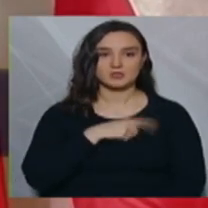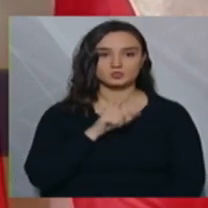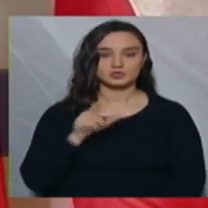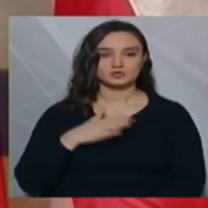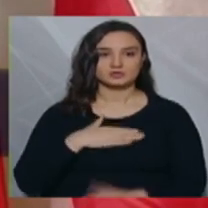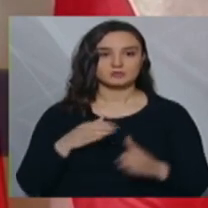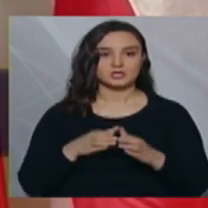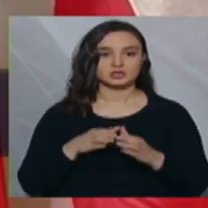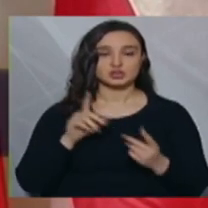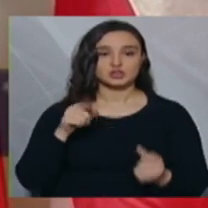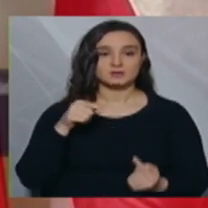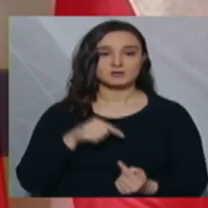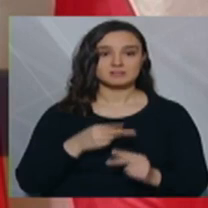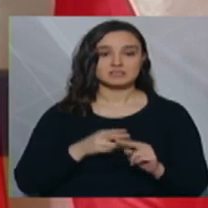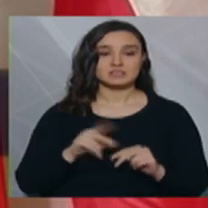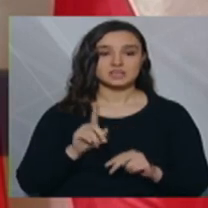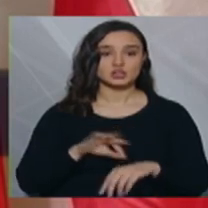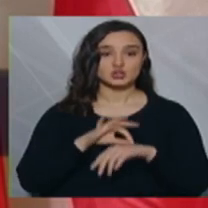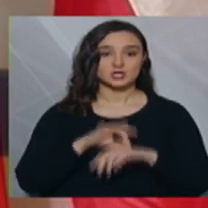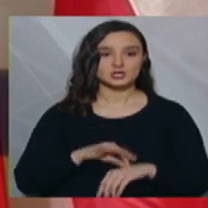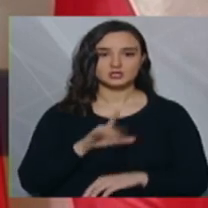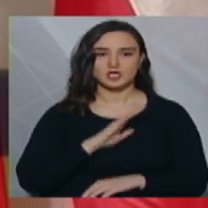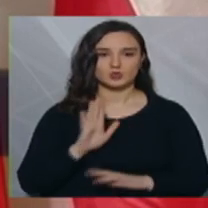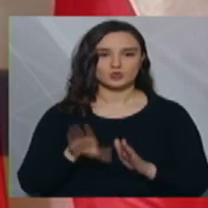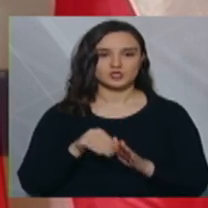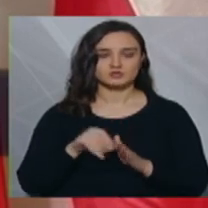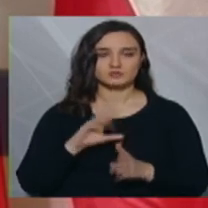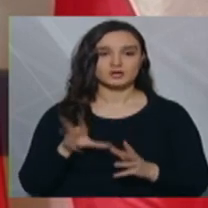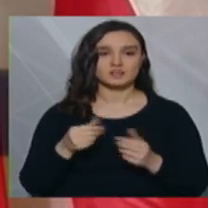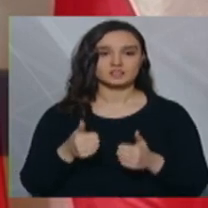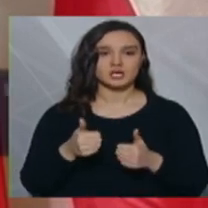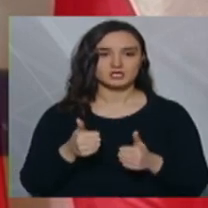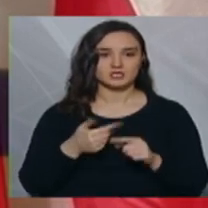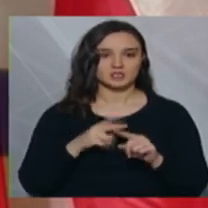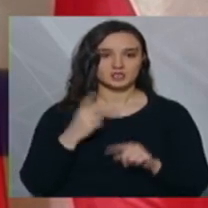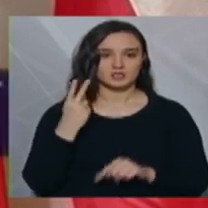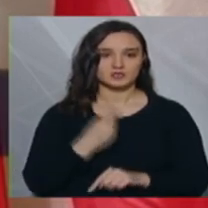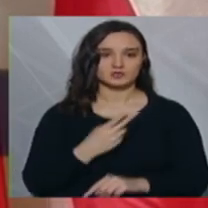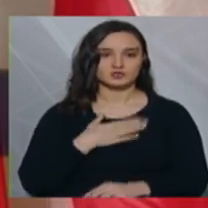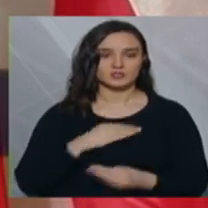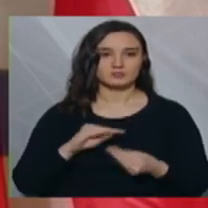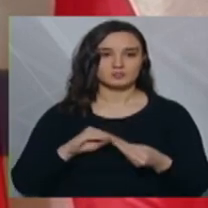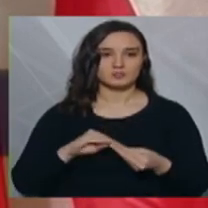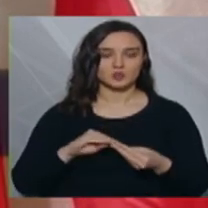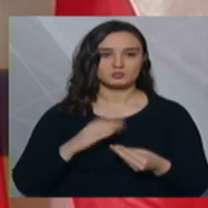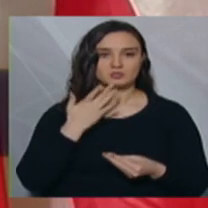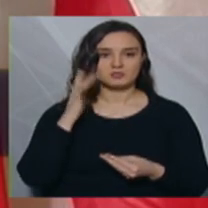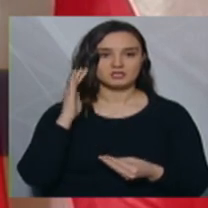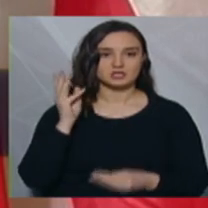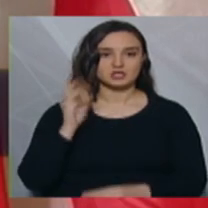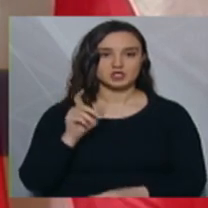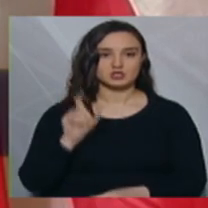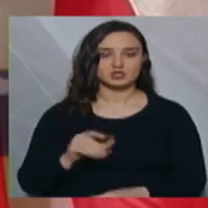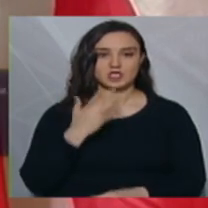პარტიიდან. შესაბამისად, ეს რაც ჩატარდა, არ იყო არჩევნები და ყველაზე კარგად ამას ხედავდნენ ჩვენი მეგობრები ამერიკის ელჩის